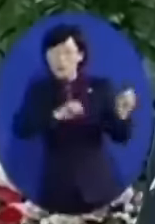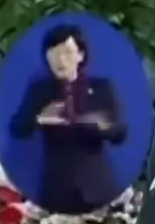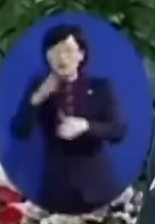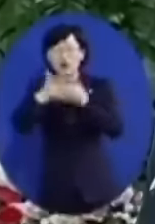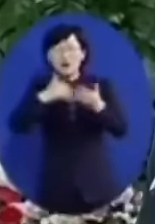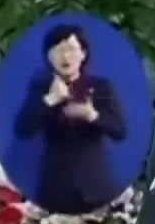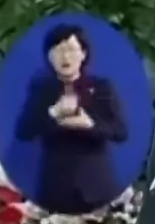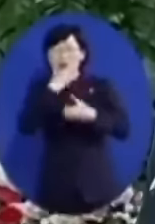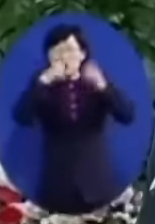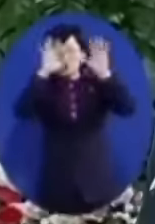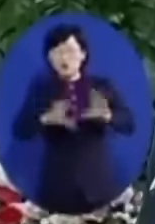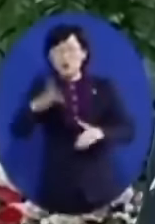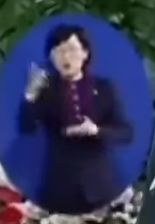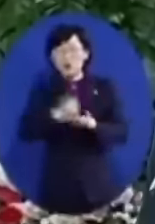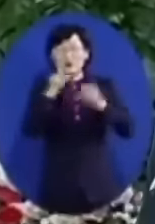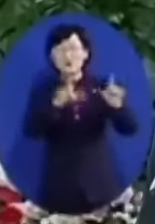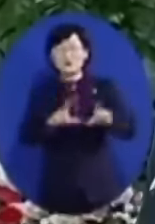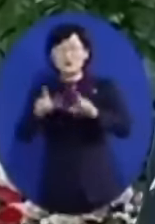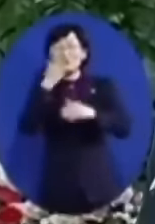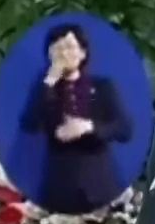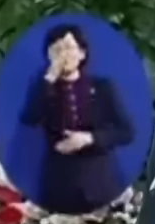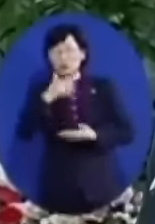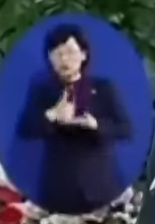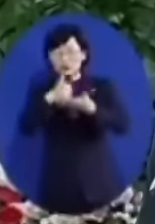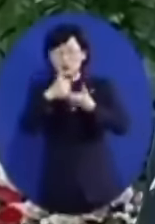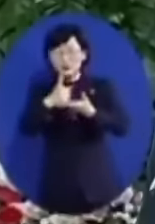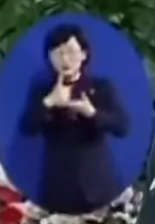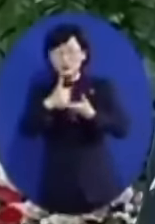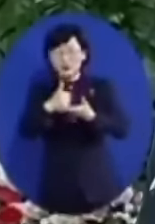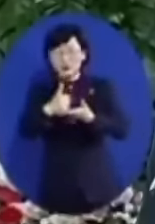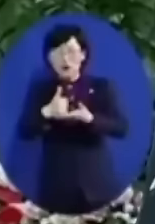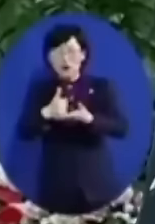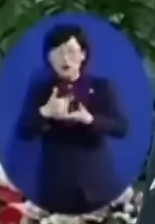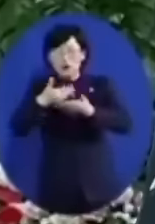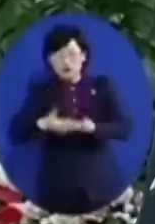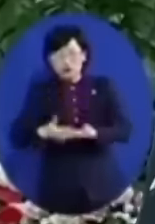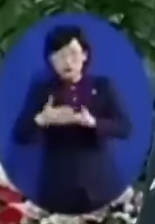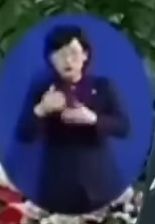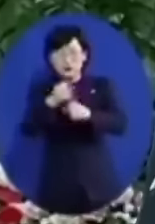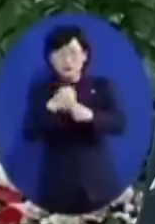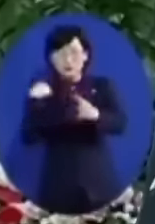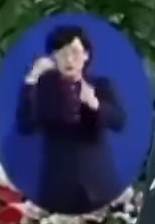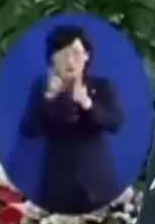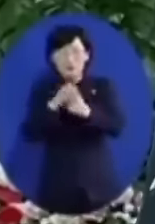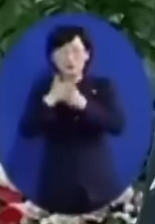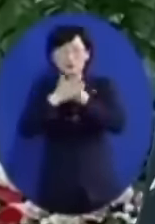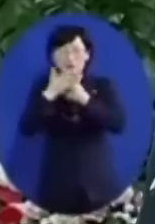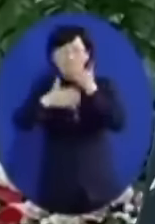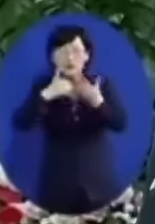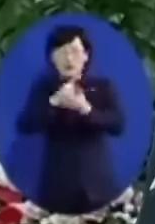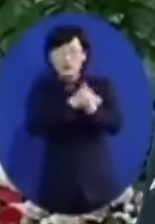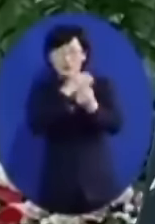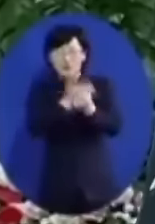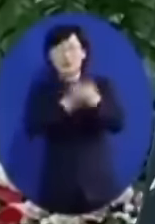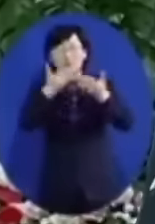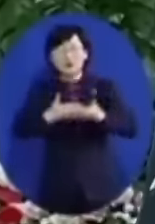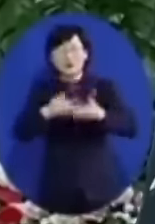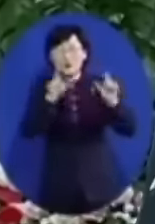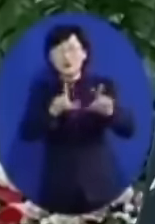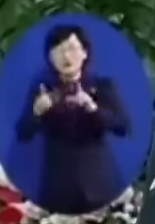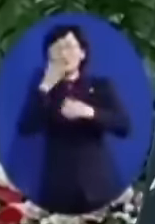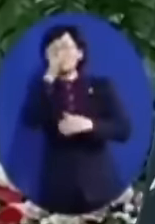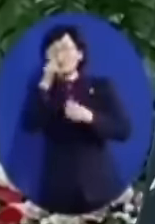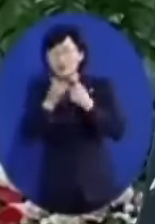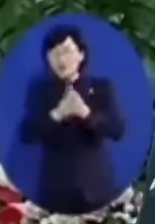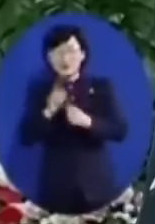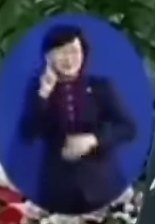하나님의 축복을 받아 살 수 있고 주님께 수고하고 무거운 짐을 맡김으로 하나님의 능력을 받아서 살 수 있으므로